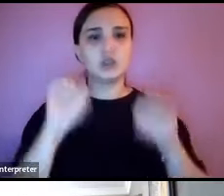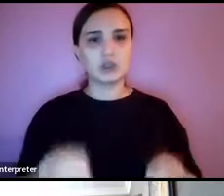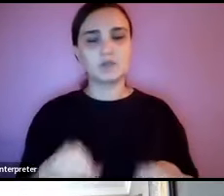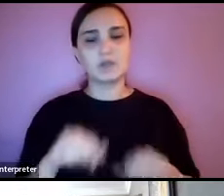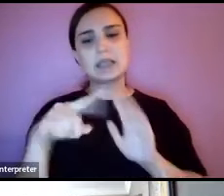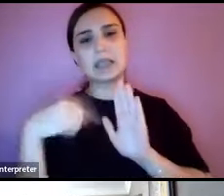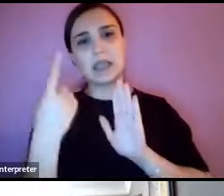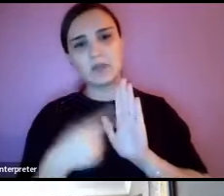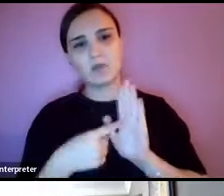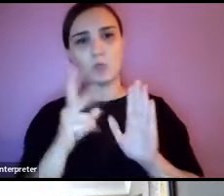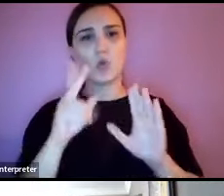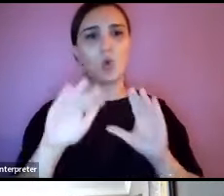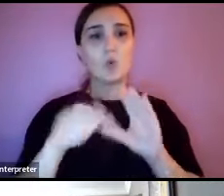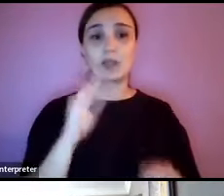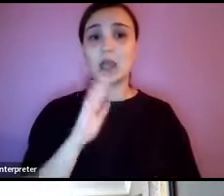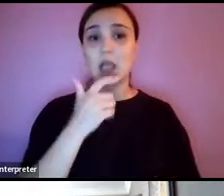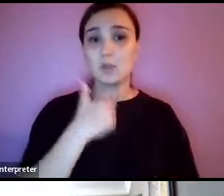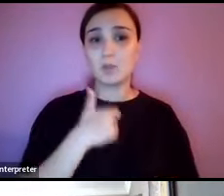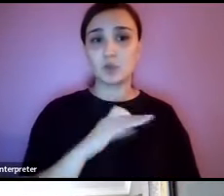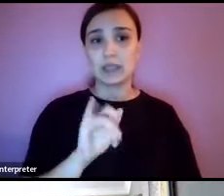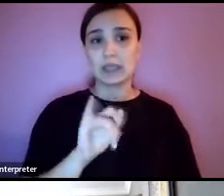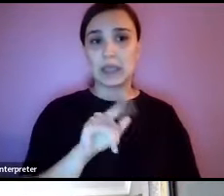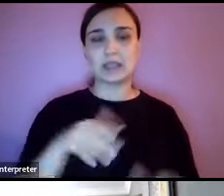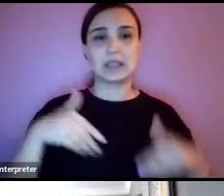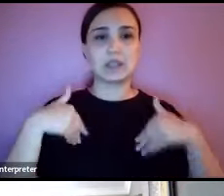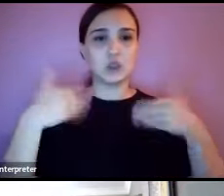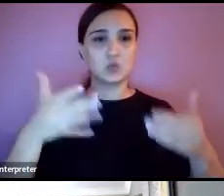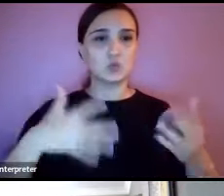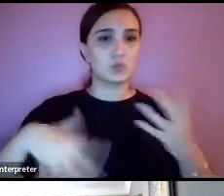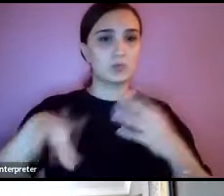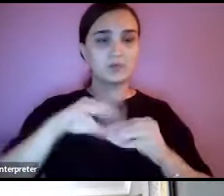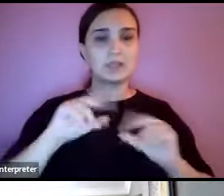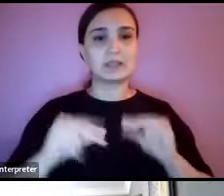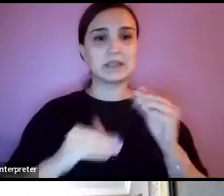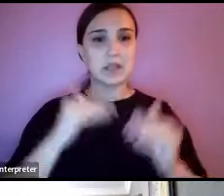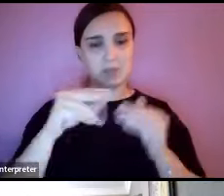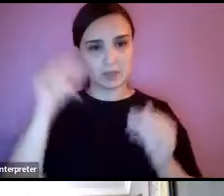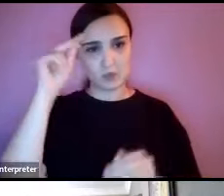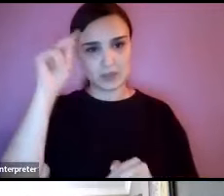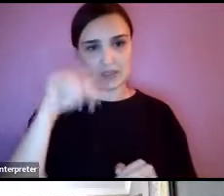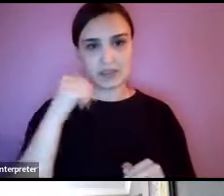კითხვები, კომენტარები და ქალბატონი კეთლინი ყველას გისურვებთ წარმატებულ სასწავლო წელს.